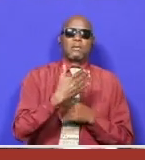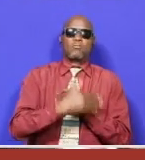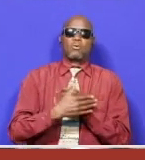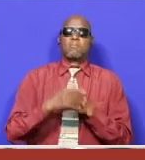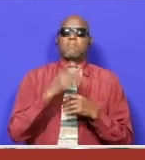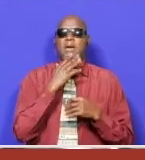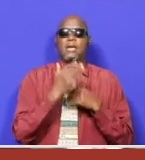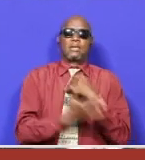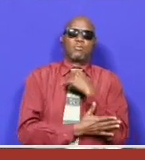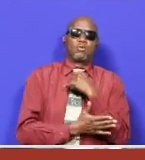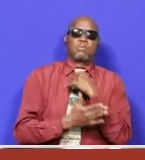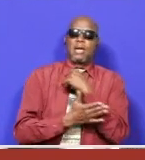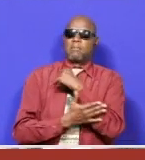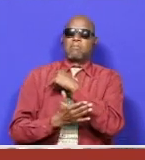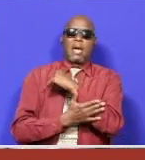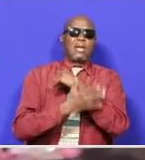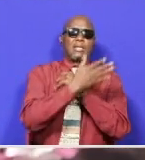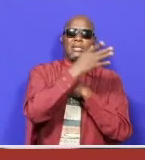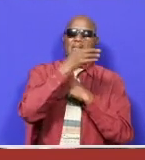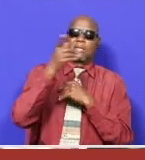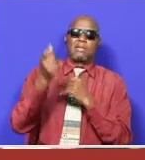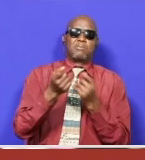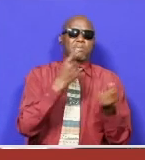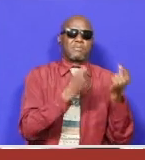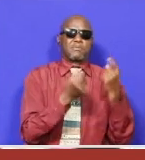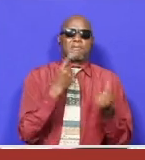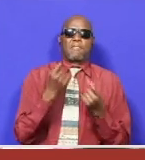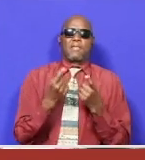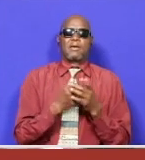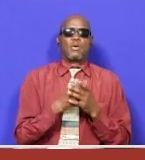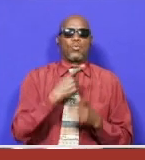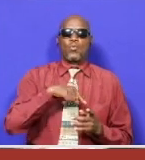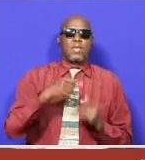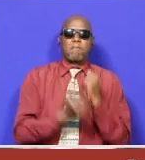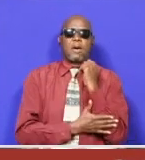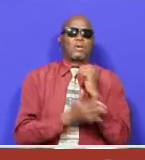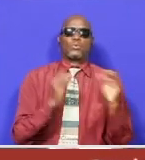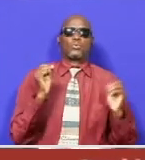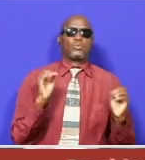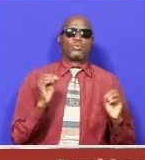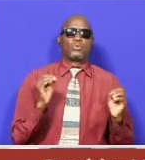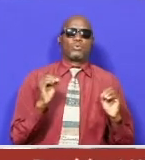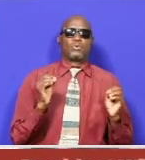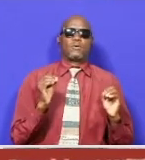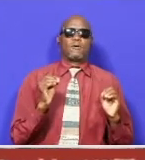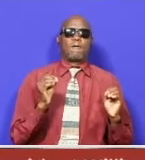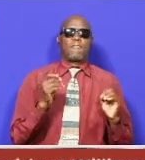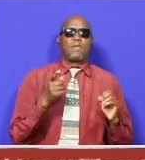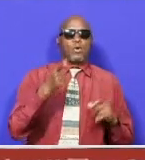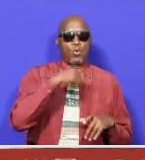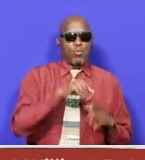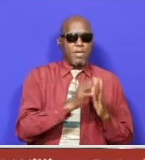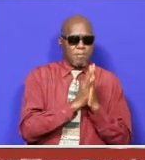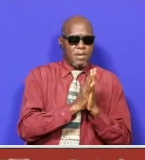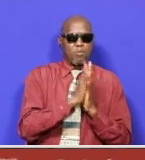Wanasema Pokot mbaya. Mpaka hata watu wamekubali bishop kwa mambo sisi ni mbaya. Na hata sisi sio mbaya. Bishop ambie wale wengine, waombee wale wengine pia watu waamini na